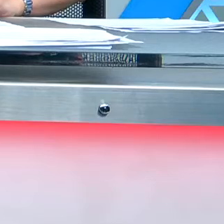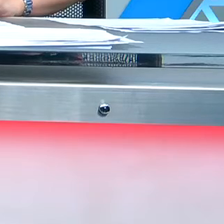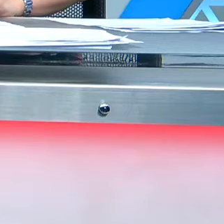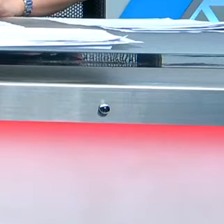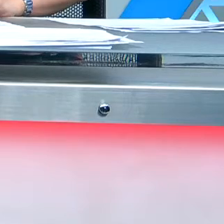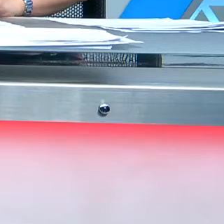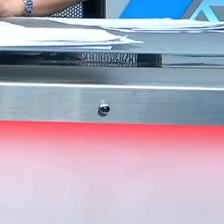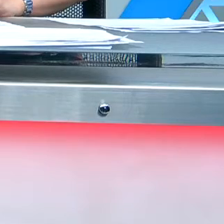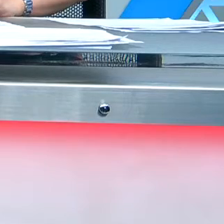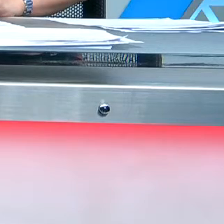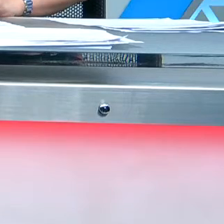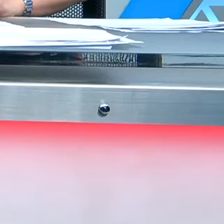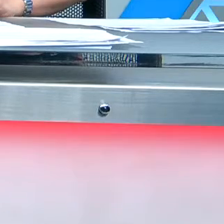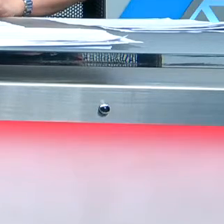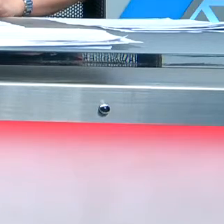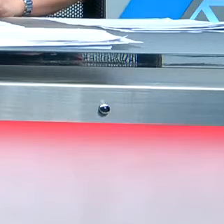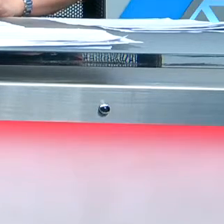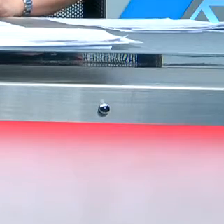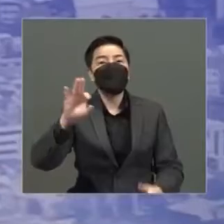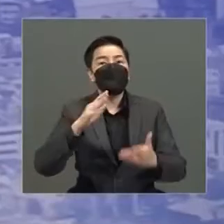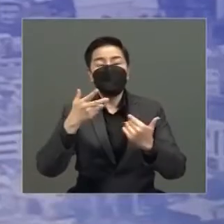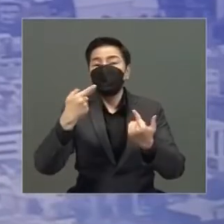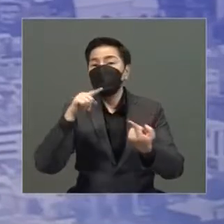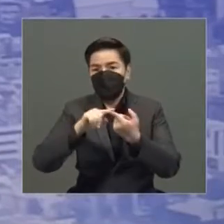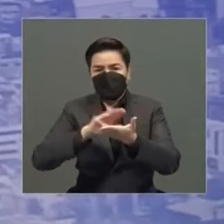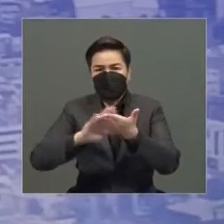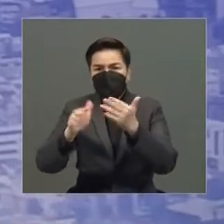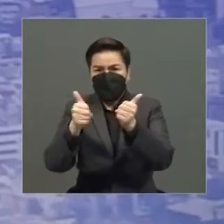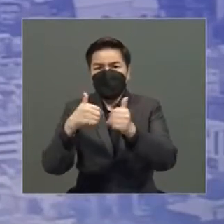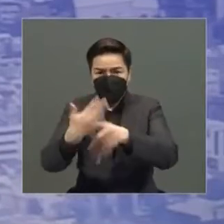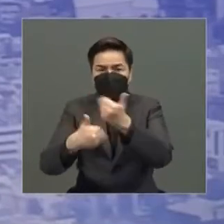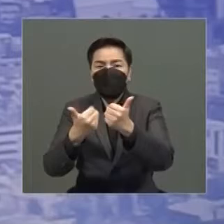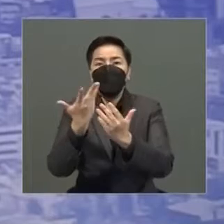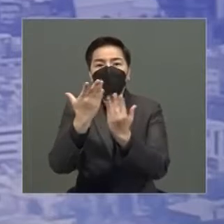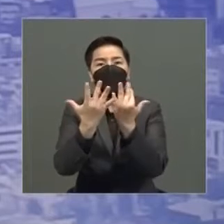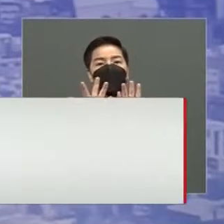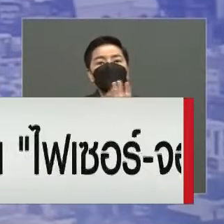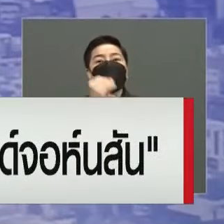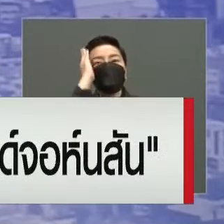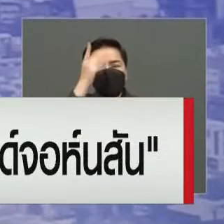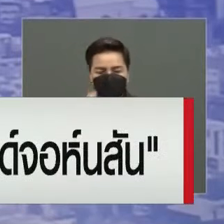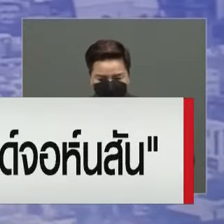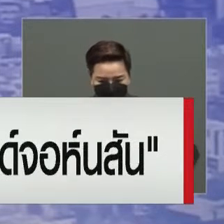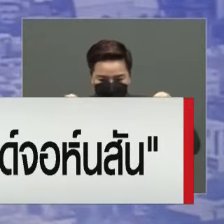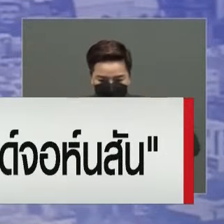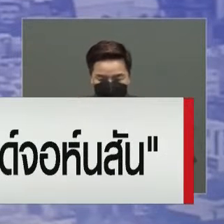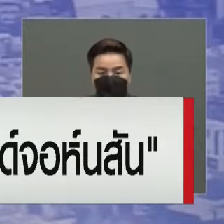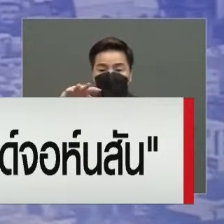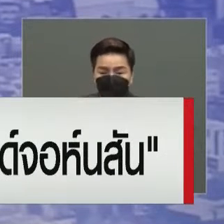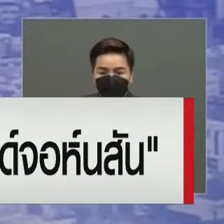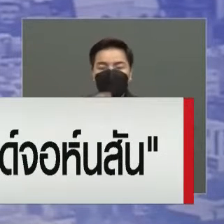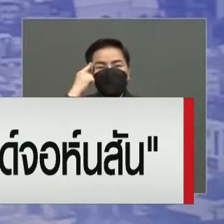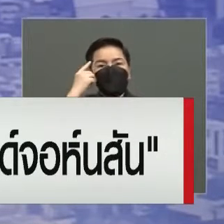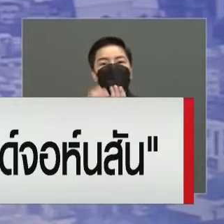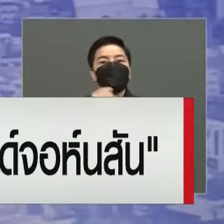อธิบดีกรมควบคุมโรคคุณหมอโอภาสบอกว่าคือเราตั้งเป้าไว้ที่ 100ล้านโจ๊กถูกมั้ยฮะโดย 100ล้านโด๊สเนี่ยกลุ่ม